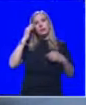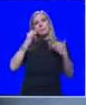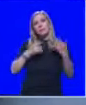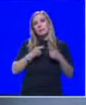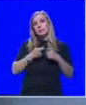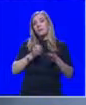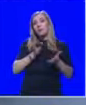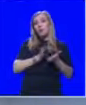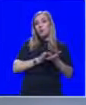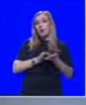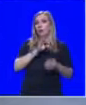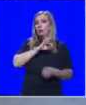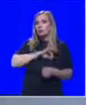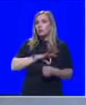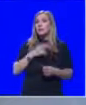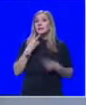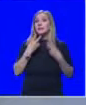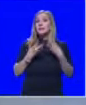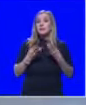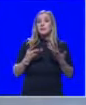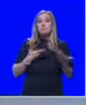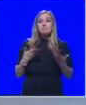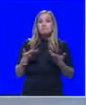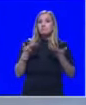на постигнатото и да се види